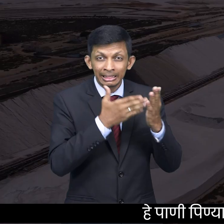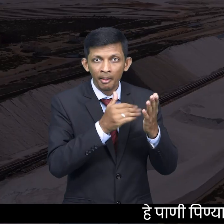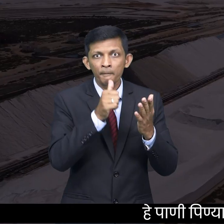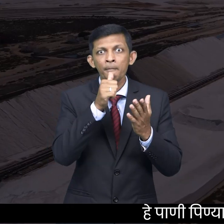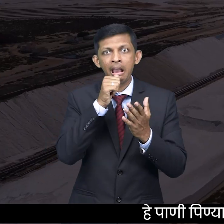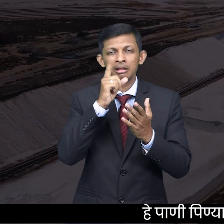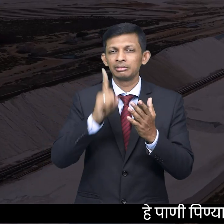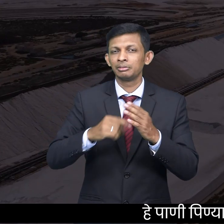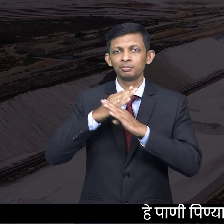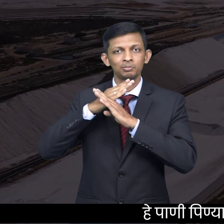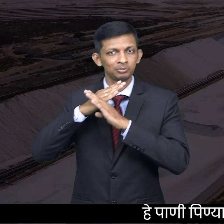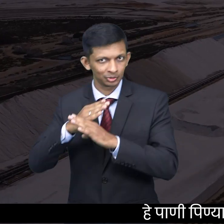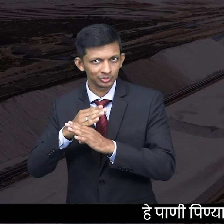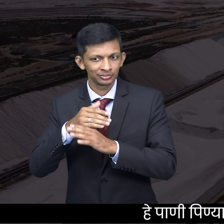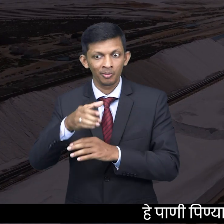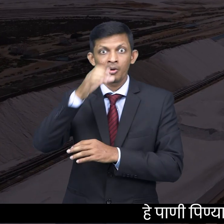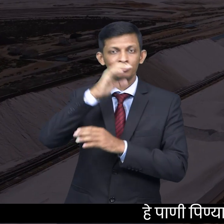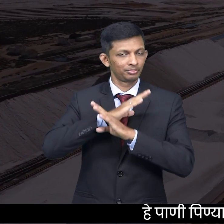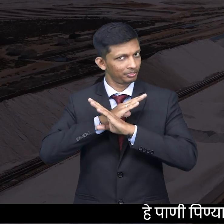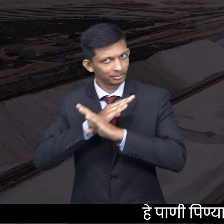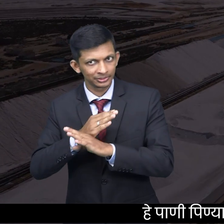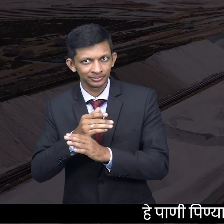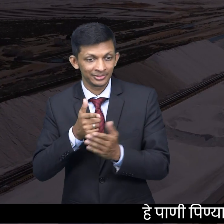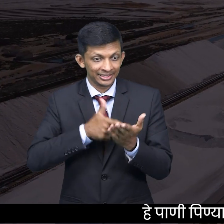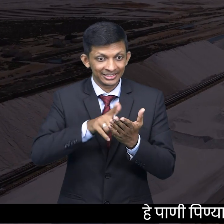हे पाणी पिण्यासाठी किंवा सिंचनासाठी योग्य नाही.